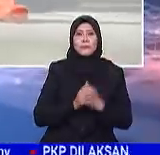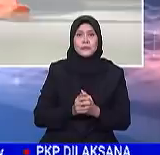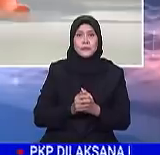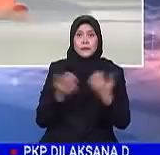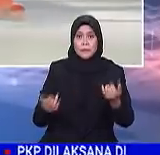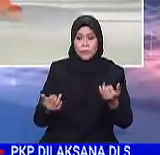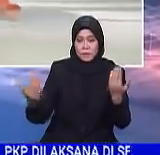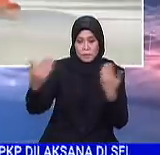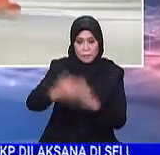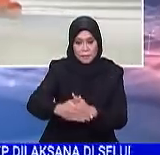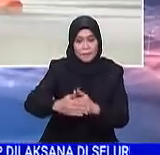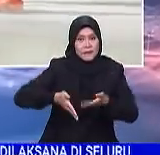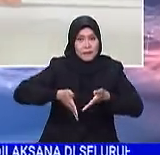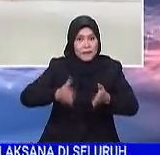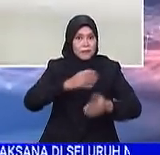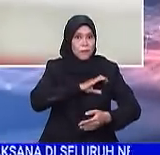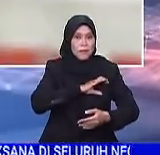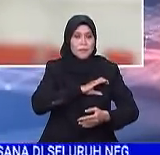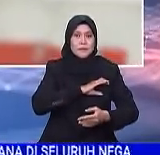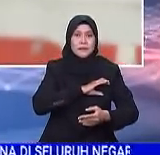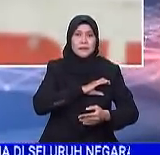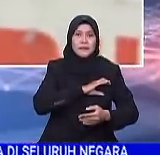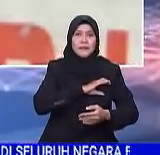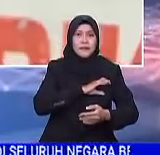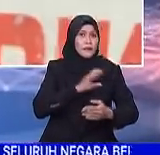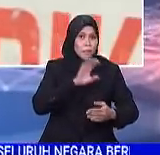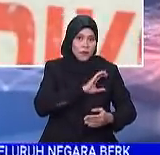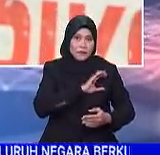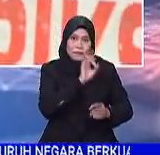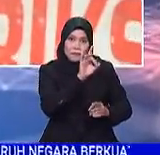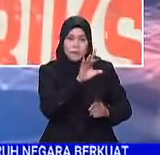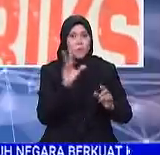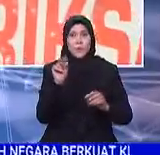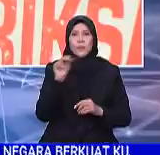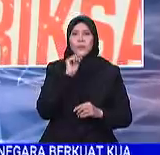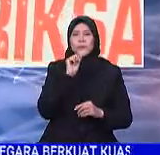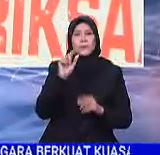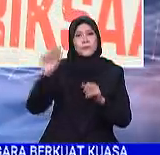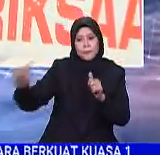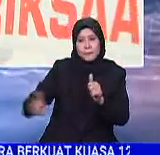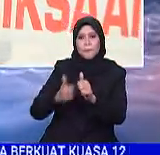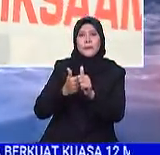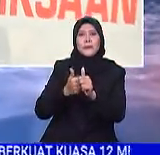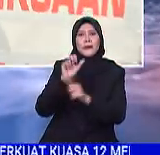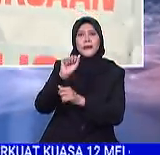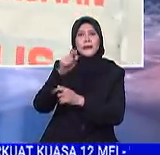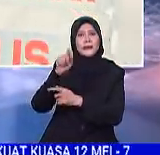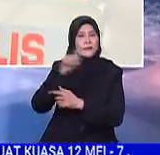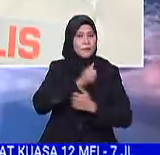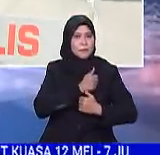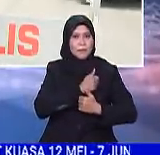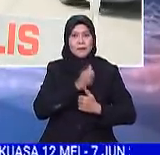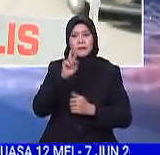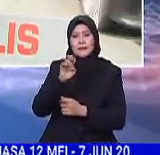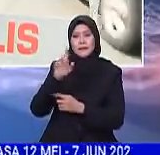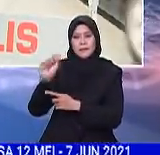Jalan Raya ini bukan sahaja dianggotai oleh anggota Polis Raja Malaysia. Turut dibantu oleh ATM, RELA dan